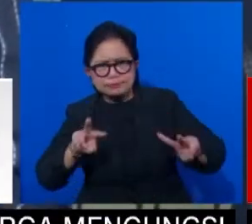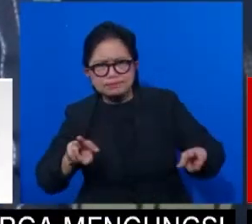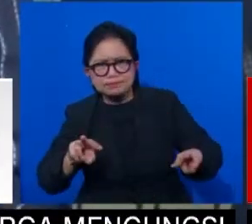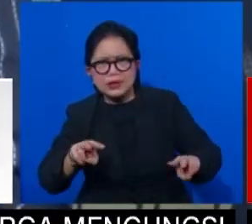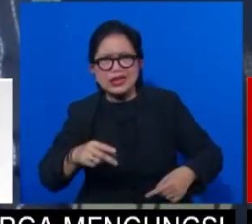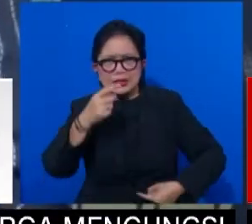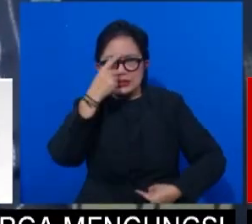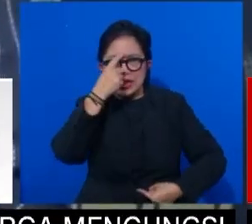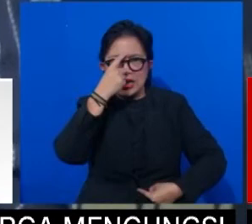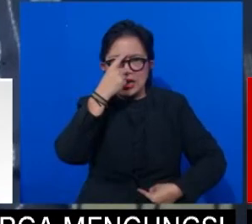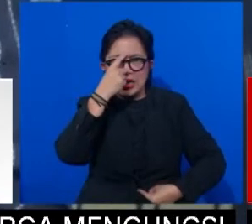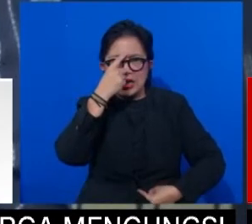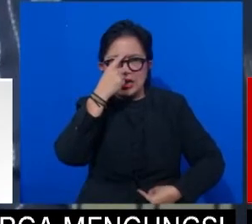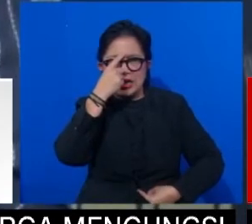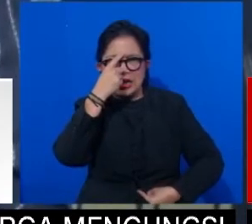ini